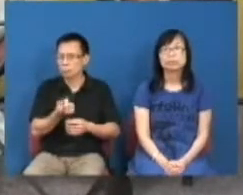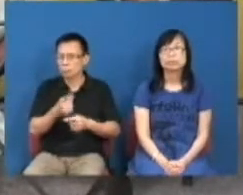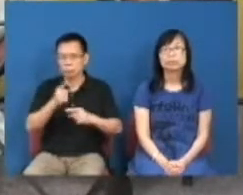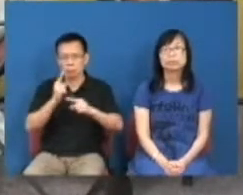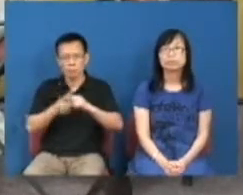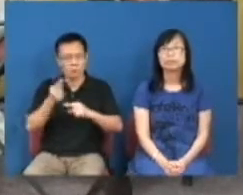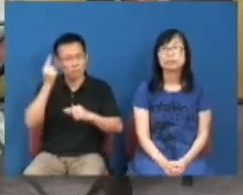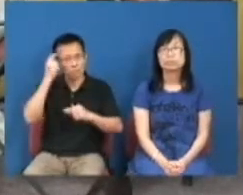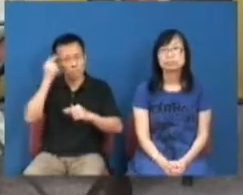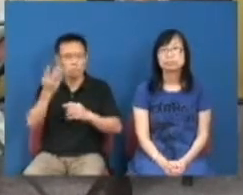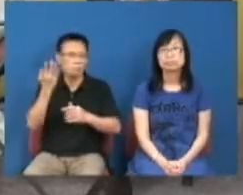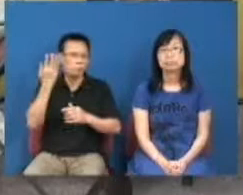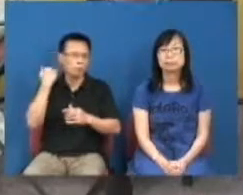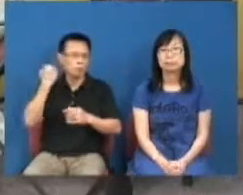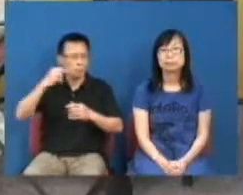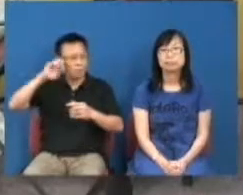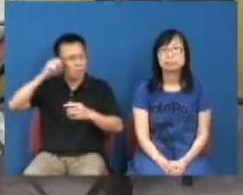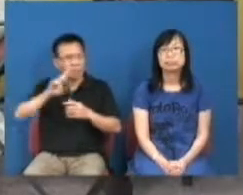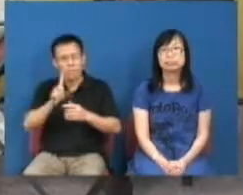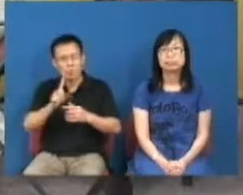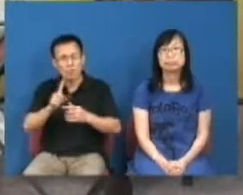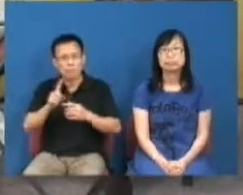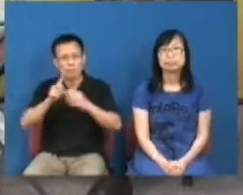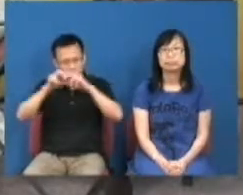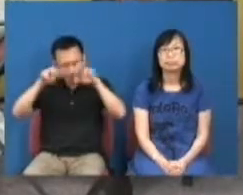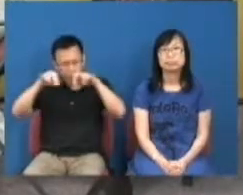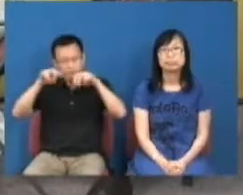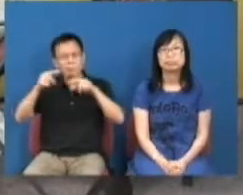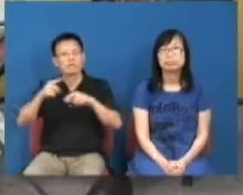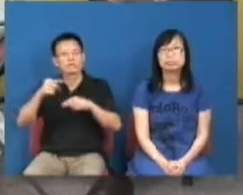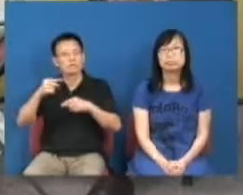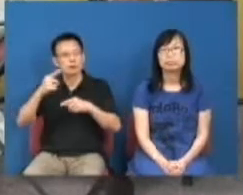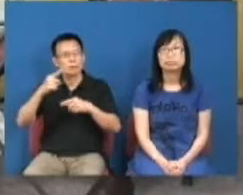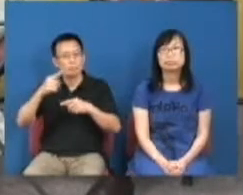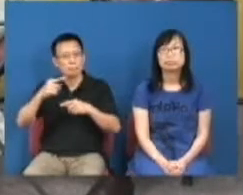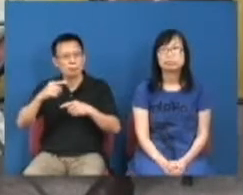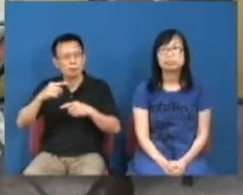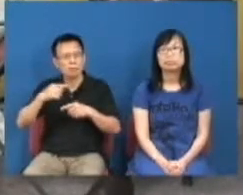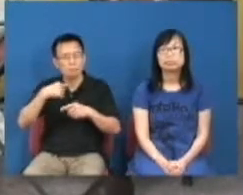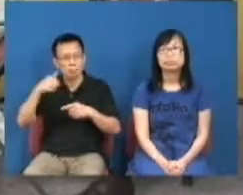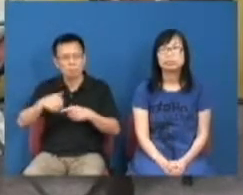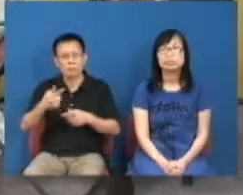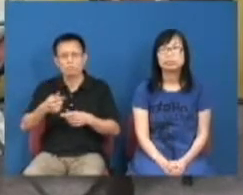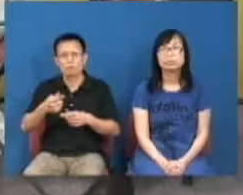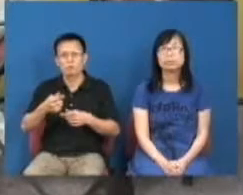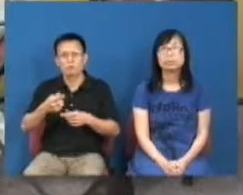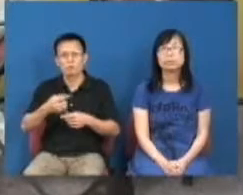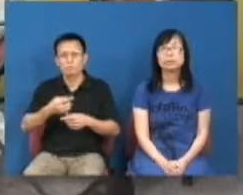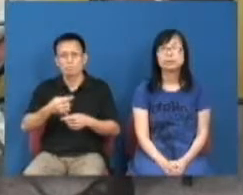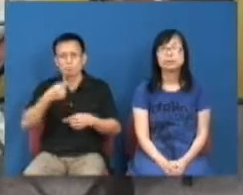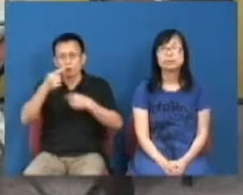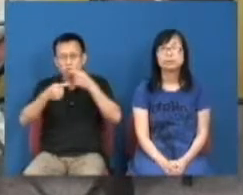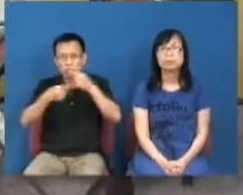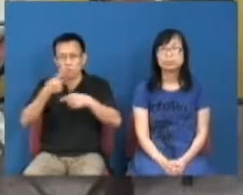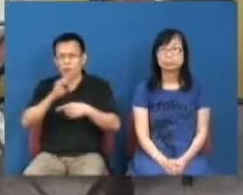個背後係咪真係想呢樣嘢？咁要分析得好咯，嚇！唔係隻誤會就頻生，説話永遠就唔會越